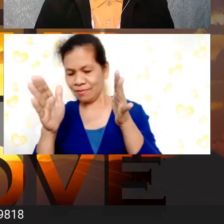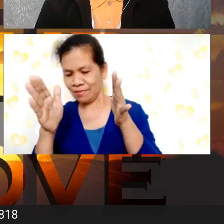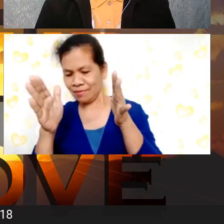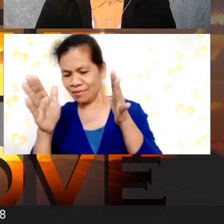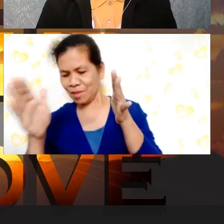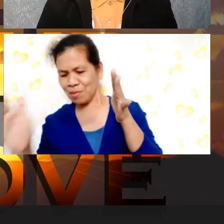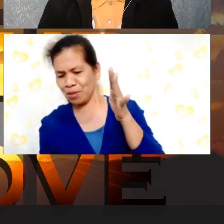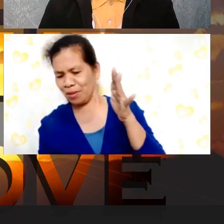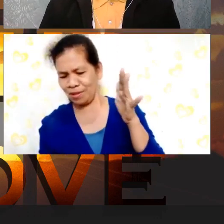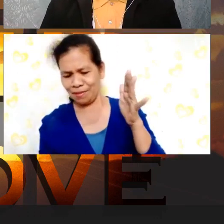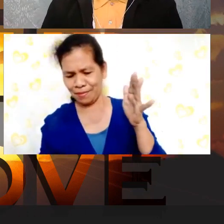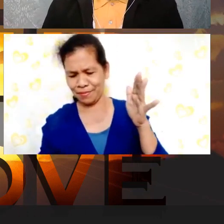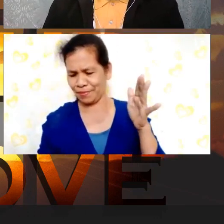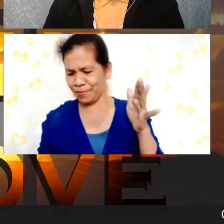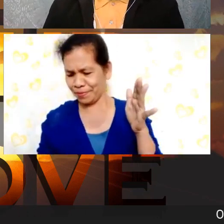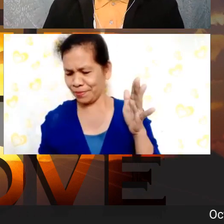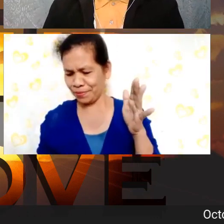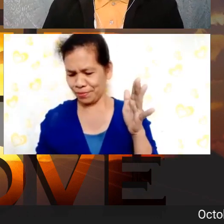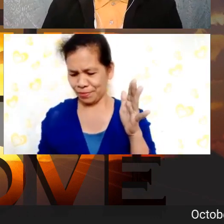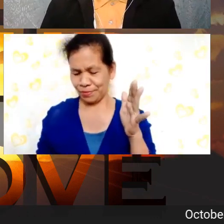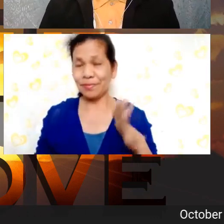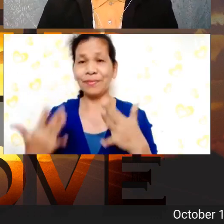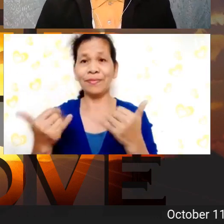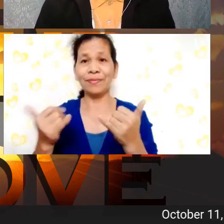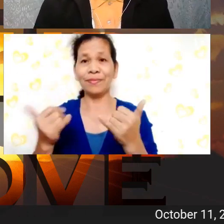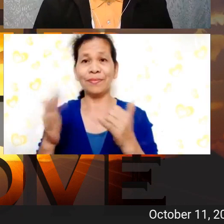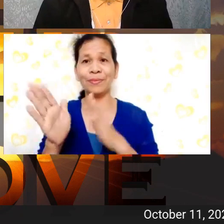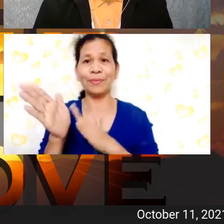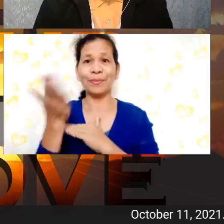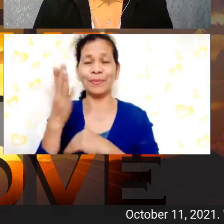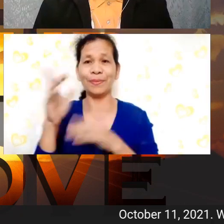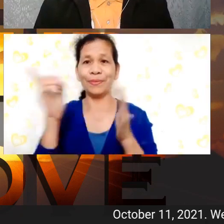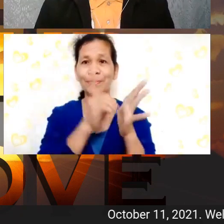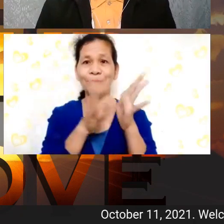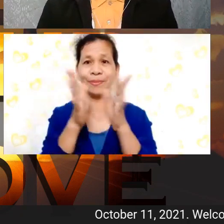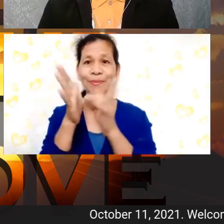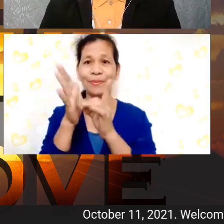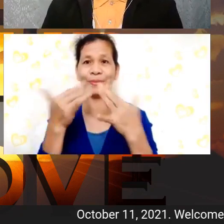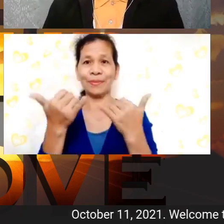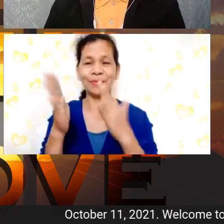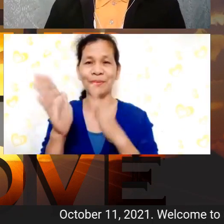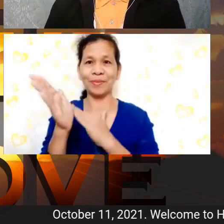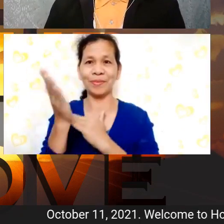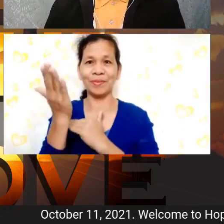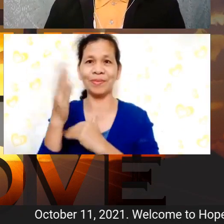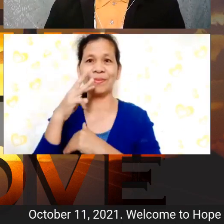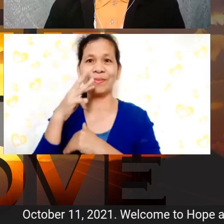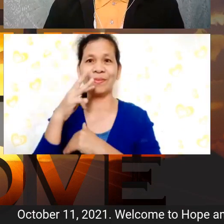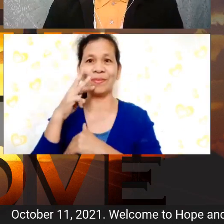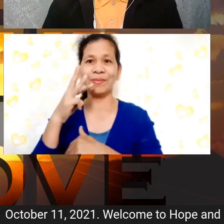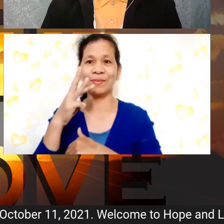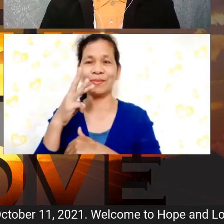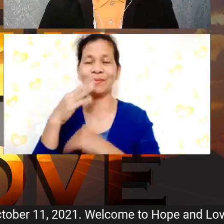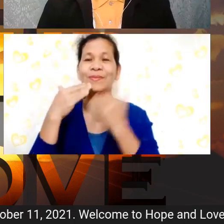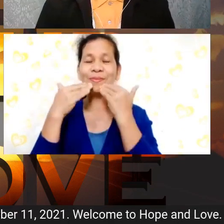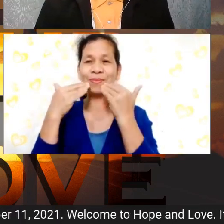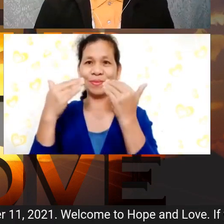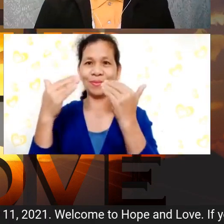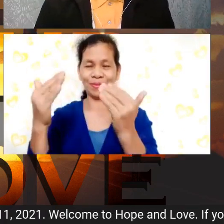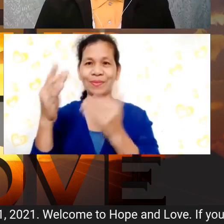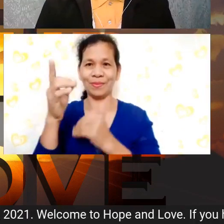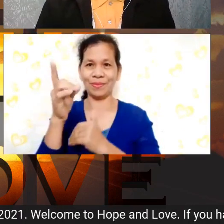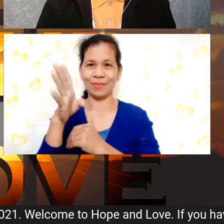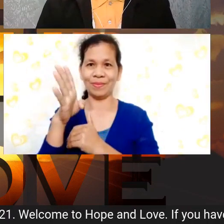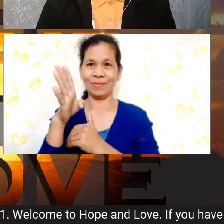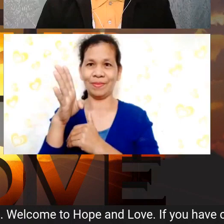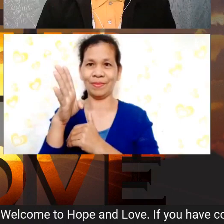mensahe sa ating morning devotional. At sa umagang ito, ating pong pinapasalamat sa Panginoong Diyos